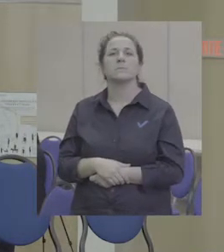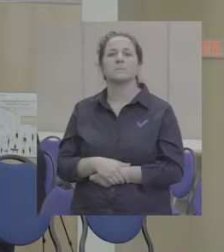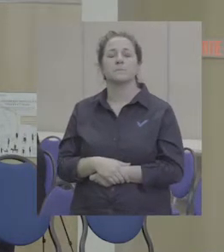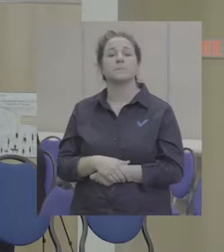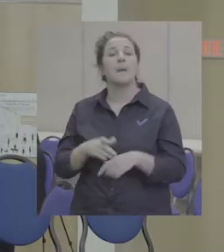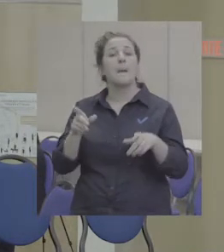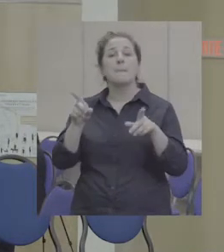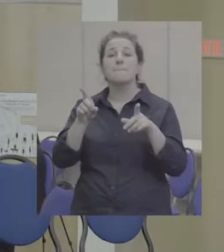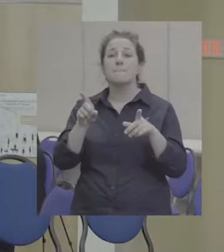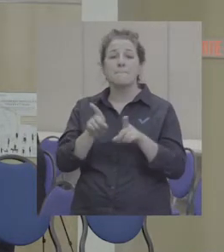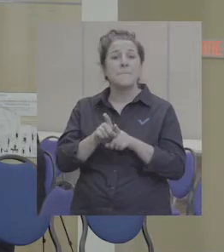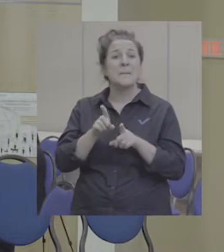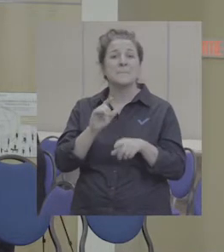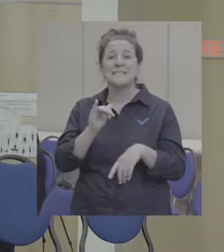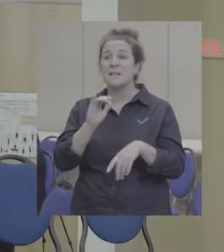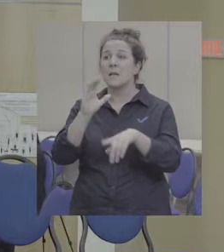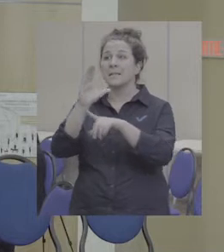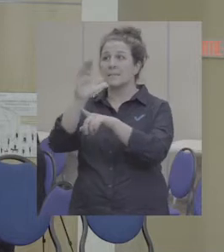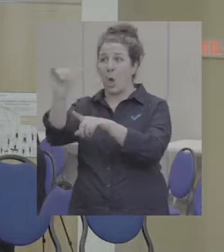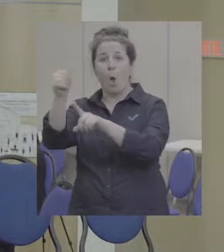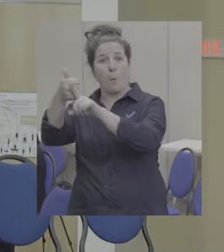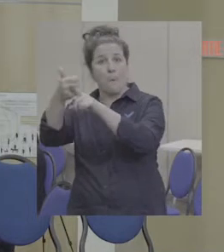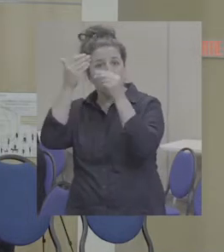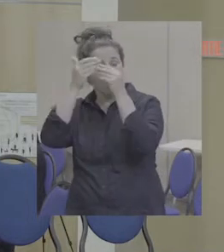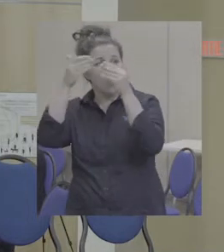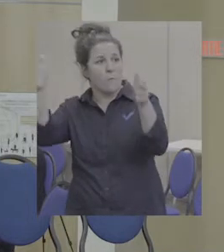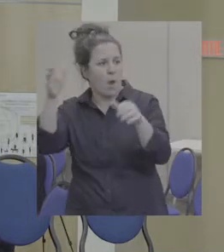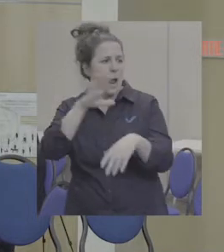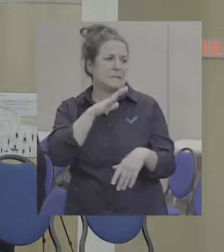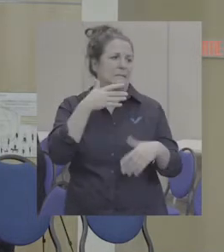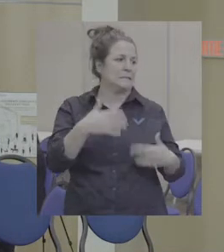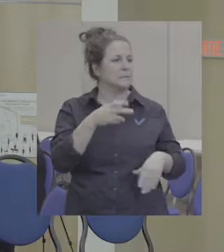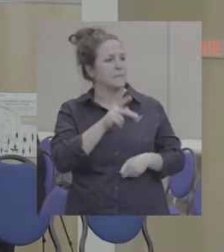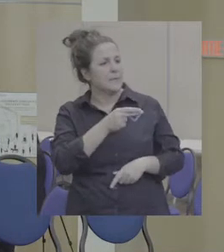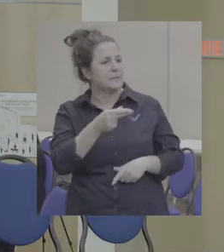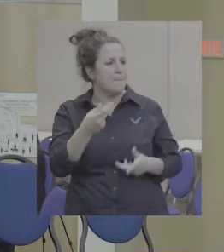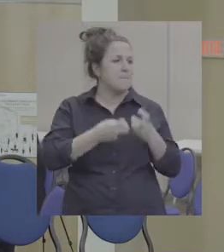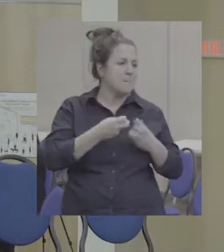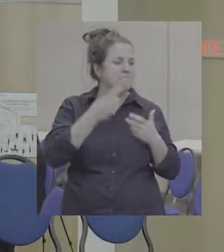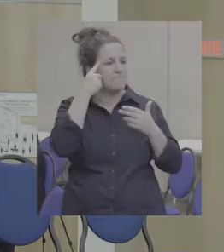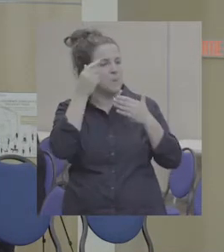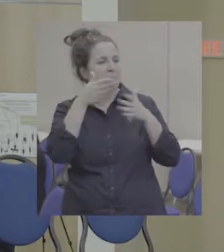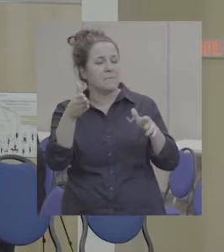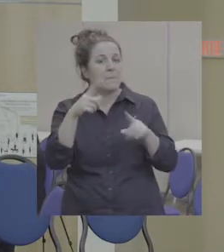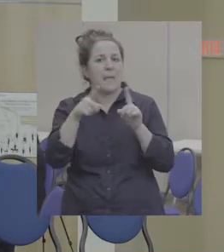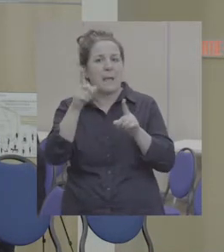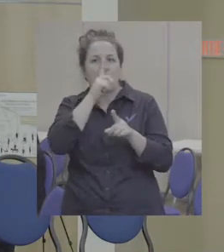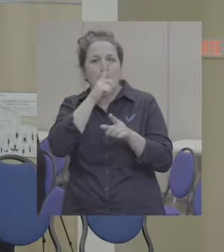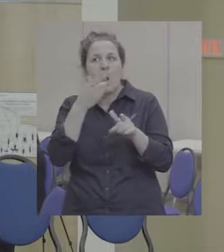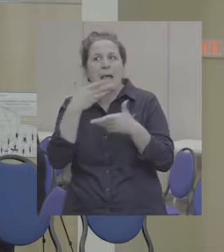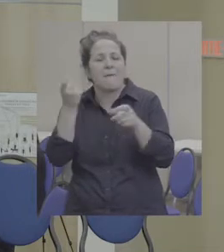Toutefois, même si le conseil d'administration est très ouvert à notre problématique, il ne peut rien